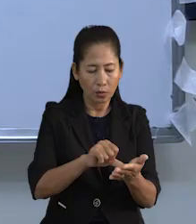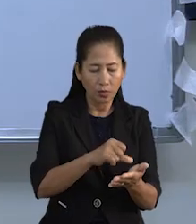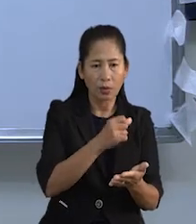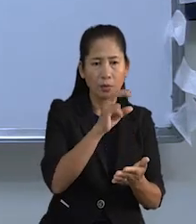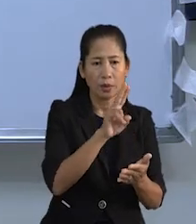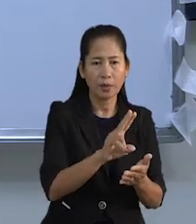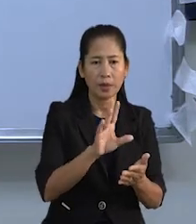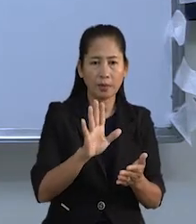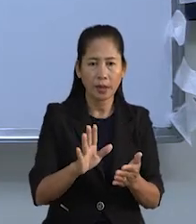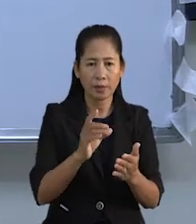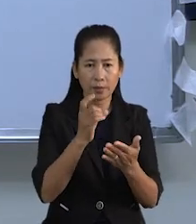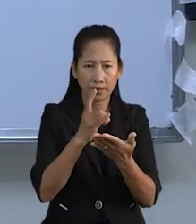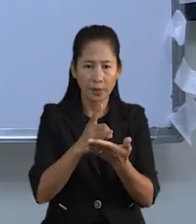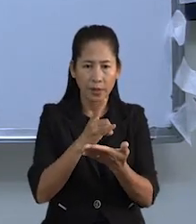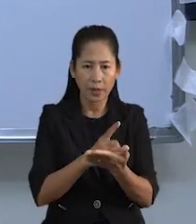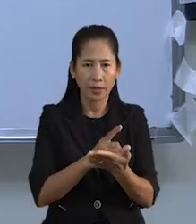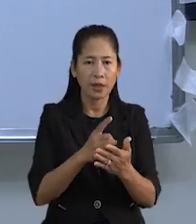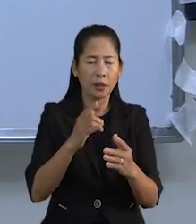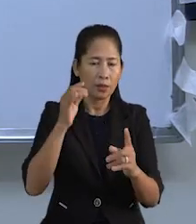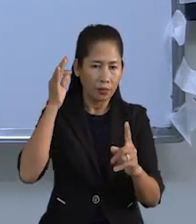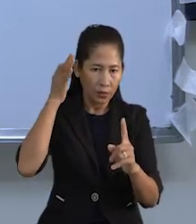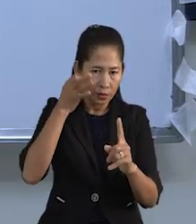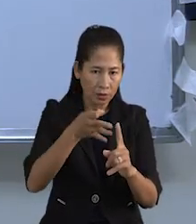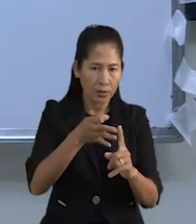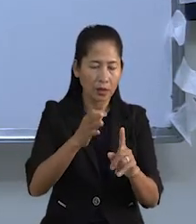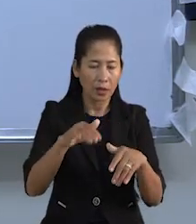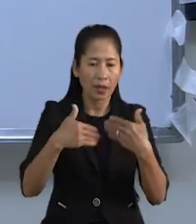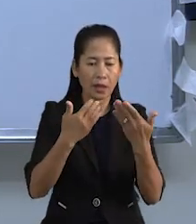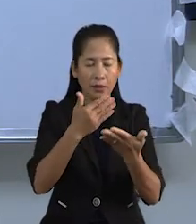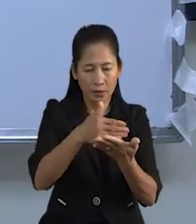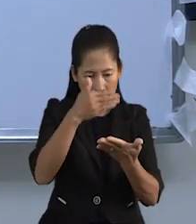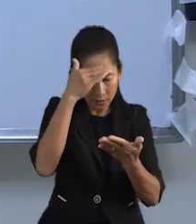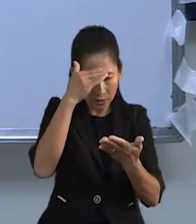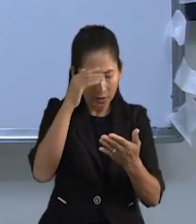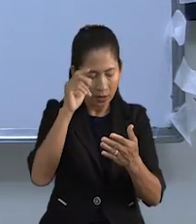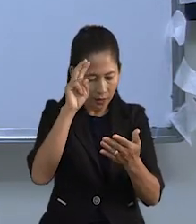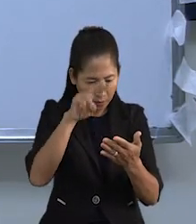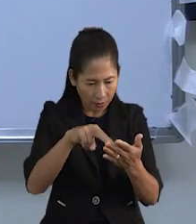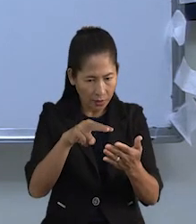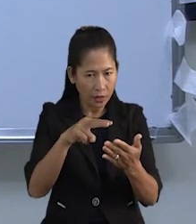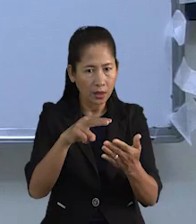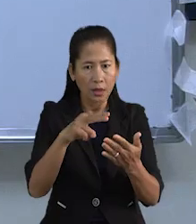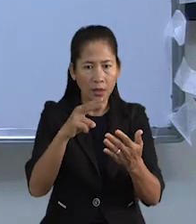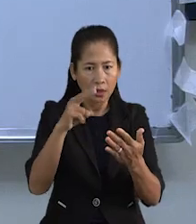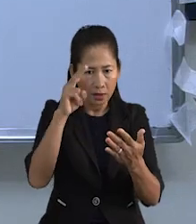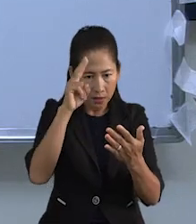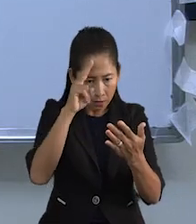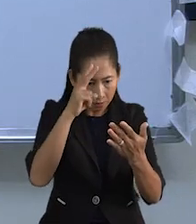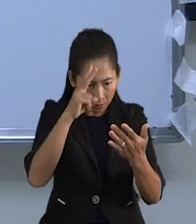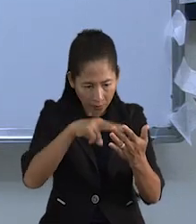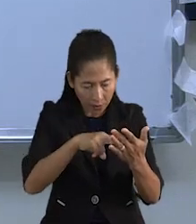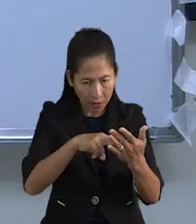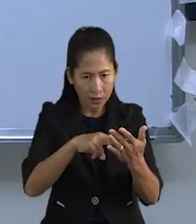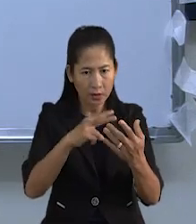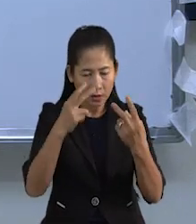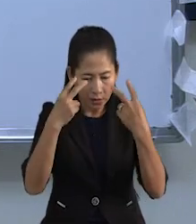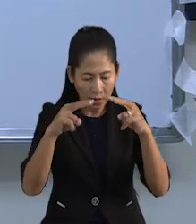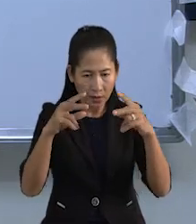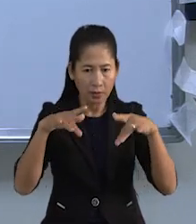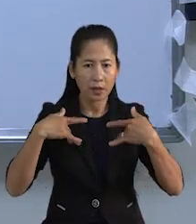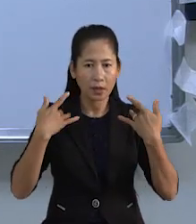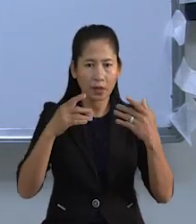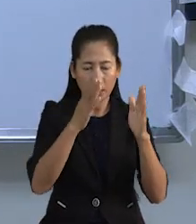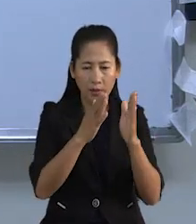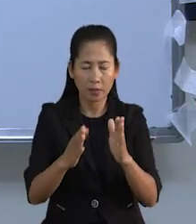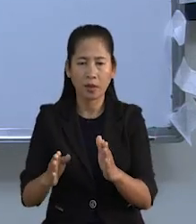25បាទមេរៀននេះដែរគឺមានវត្ថុបំណងឲ្យសិស្សអាចពិនិត្យសង្កេតនៃព្រឹត្តិការណ៍ហើយរៀបចំខ្លឹ